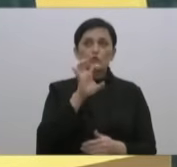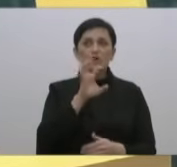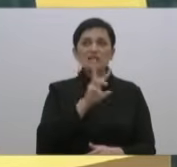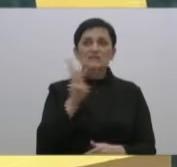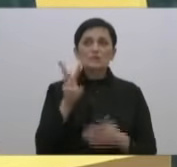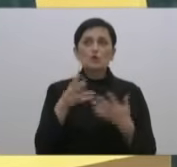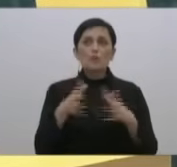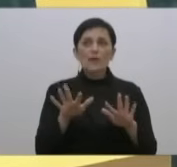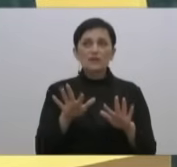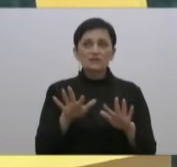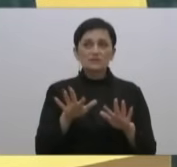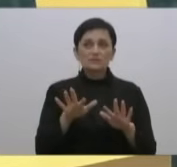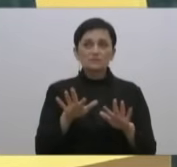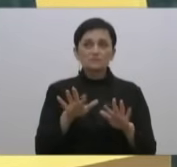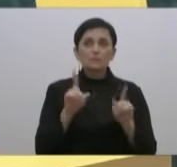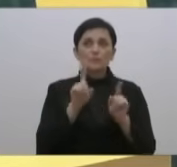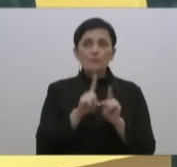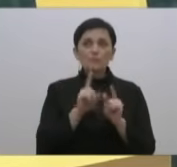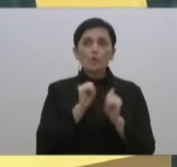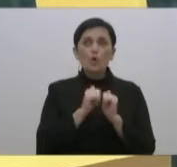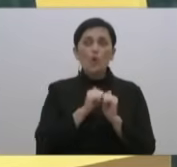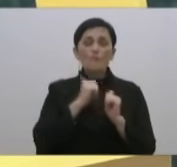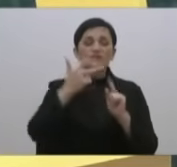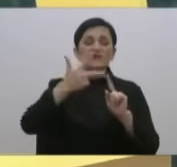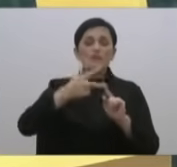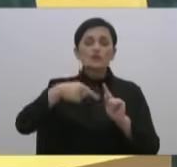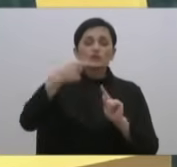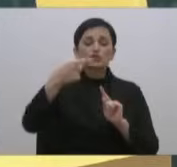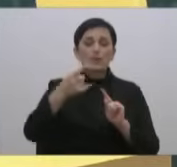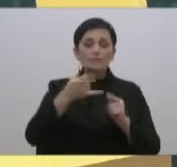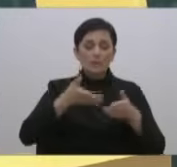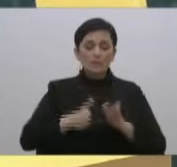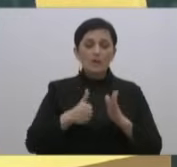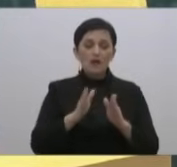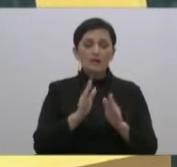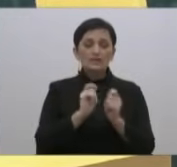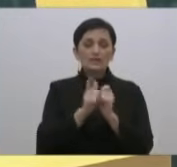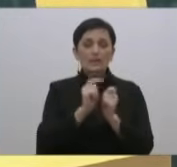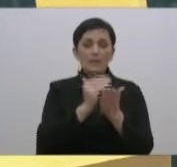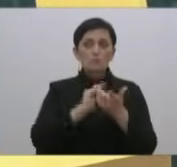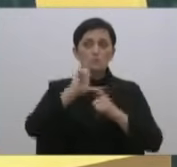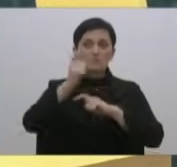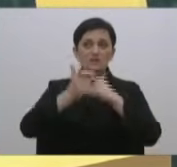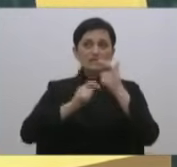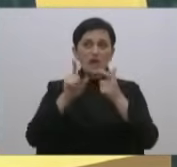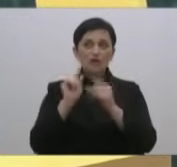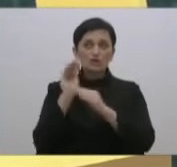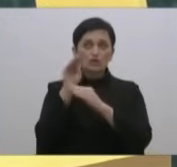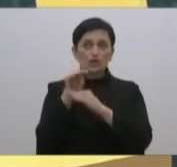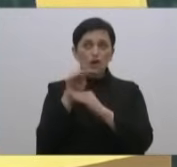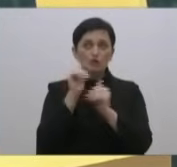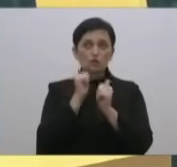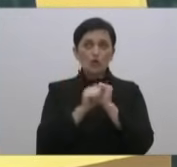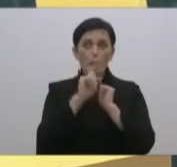მილიონზე მეტი. ასევე ყოველის მესამე და შემდგომ ბავშვი დაფინანსების პროგრამა. თაში უფრო გაზრდილი